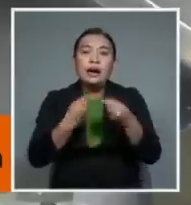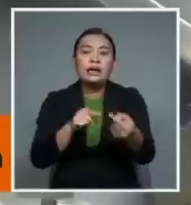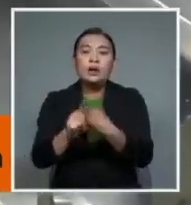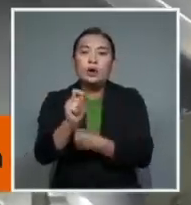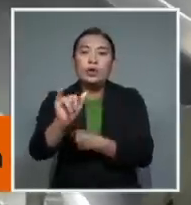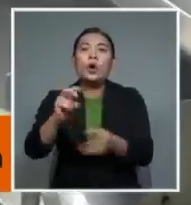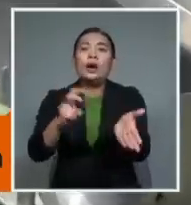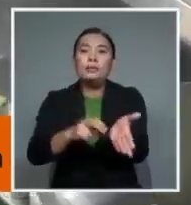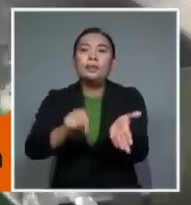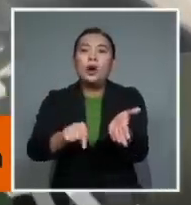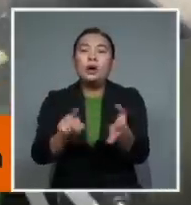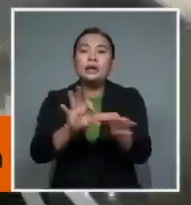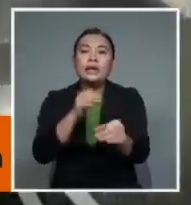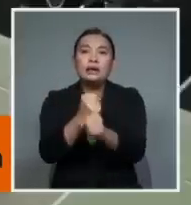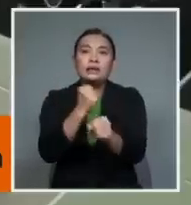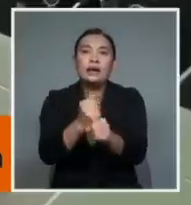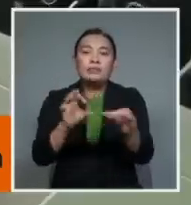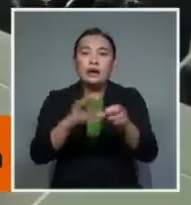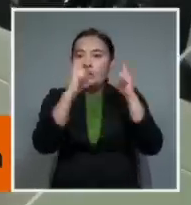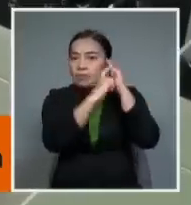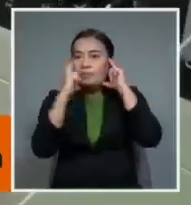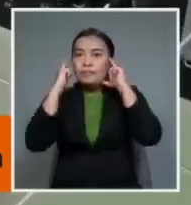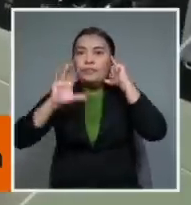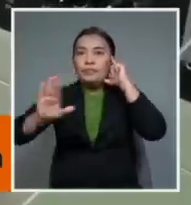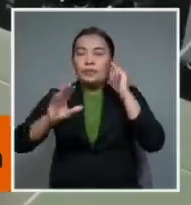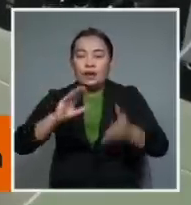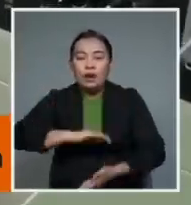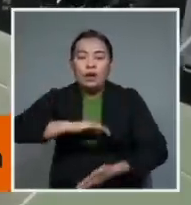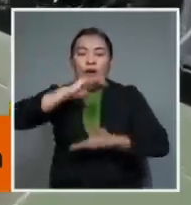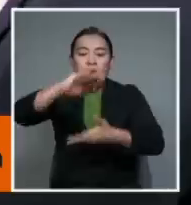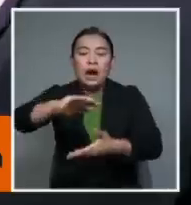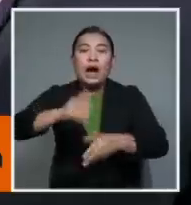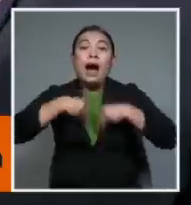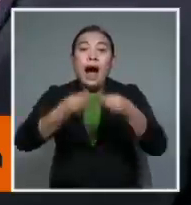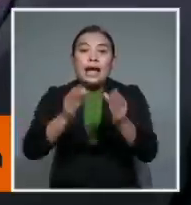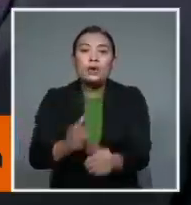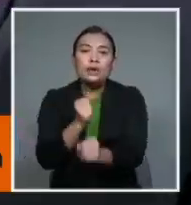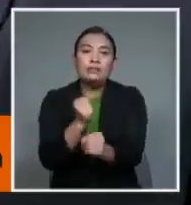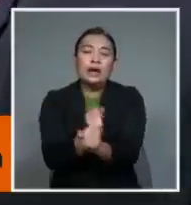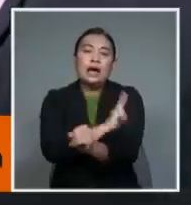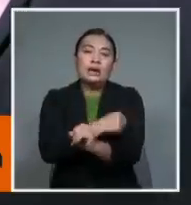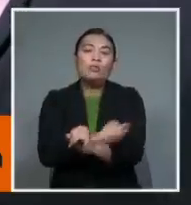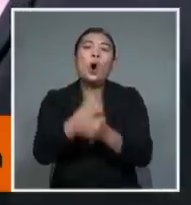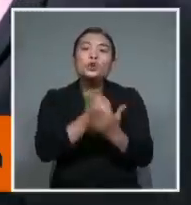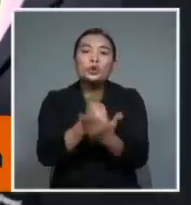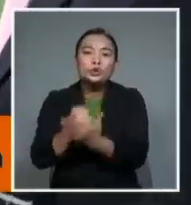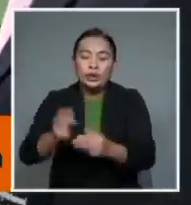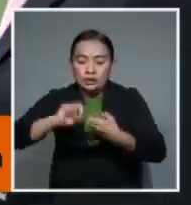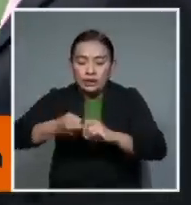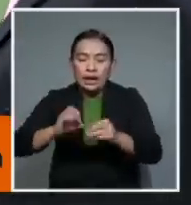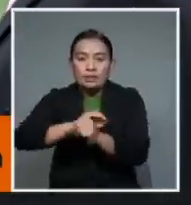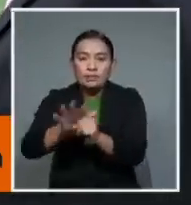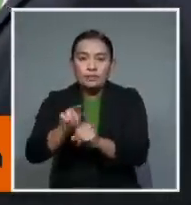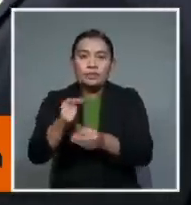หรือ อย.ในการผลิตหน้ากากอนามัยทางการแพทย์เพื่อมอบให้บุคลากรทางการแพทย์บรรเทาความเดือดร้อนในช่วงวิกฤตโควิด